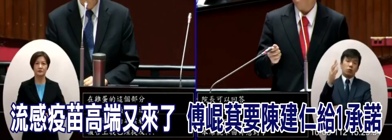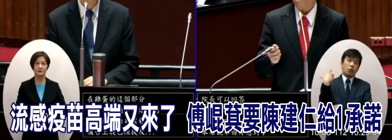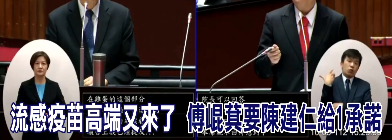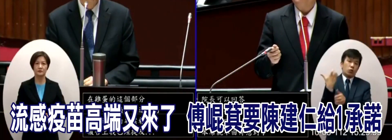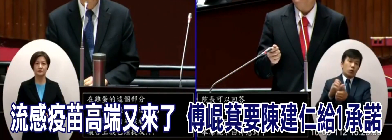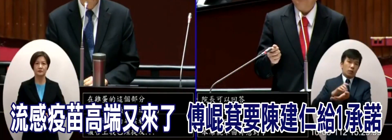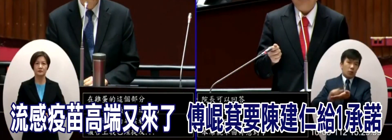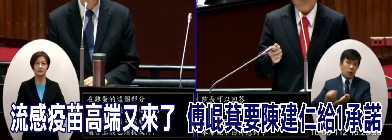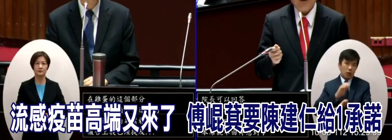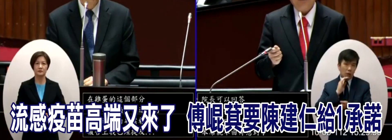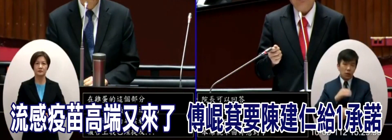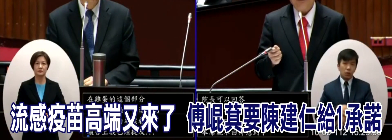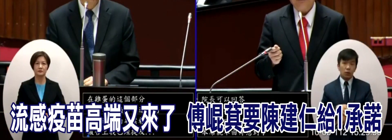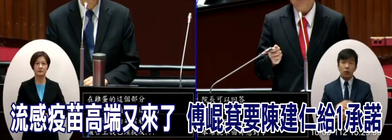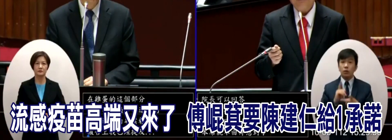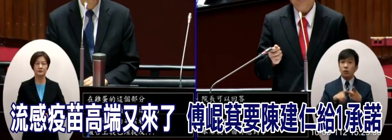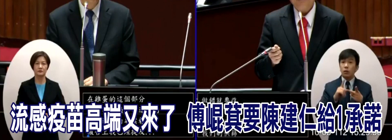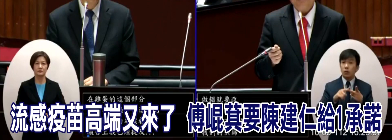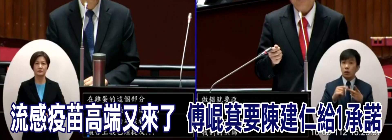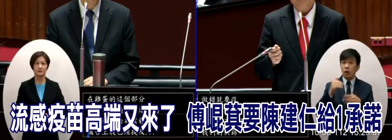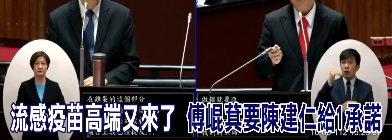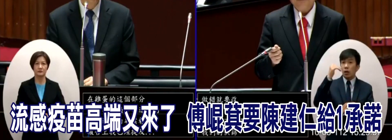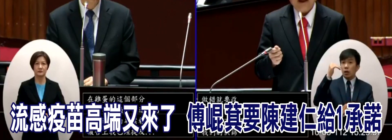高端，我们的高端，